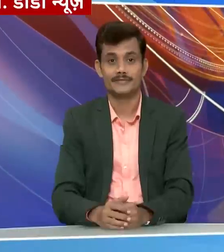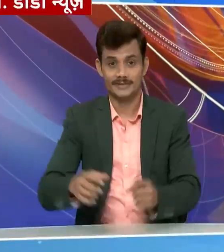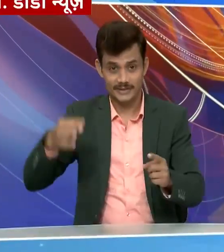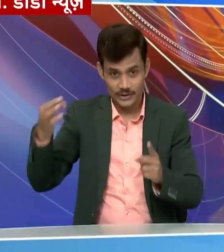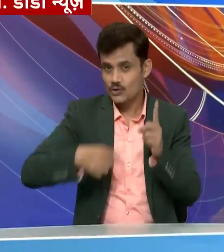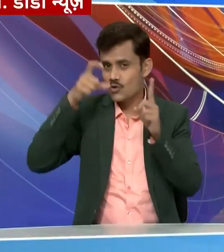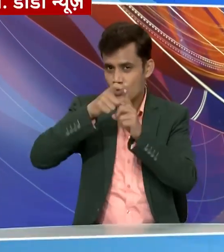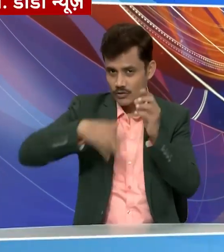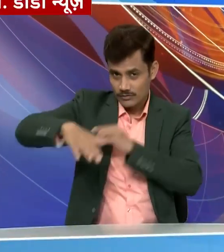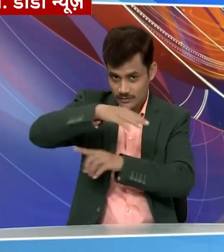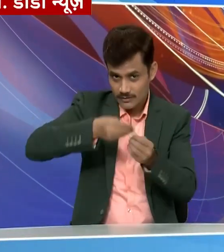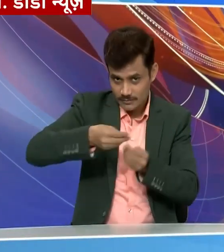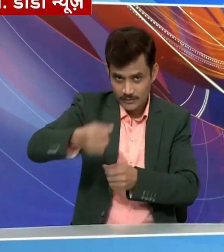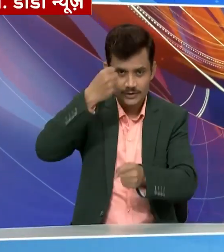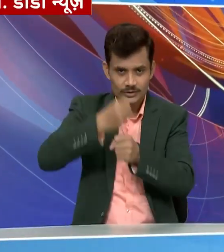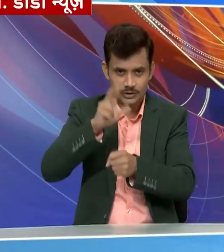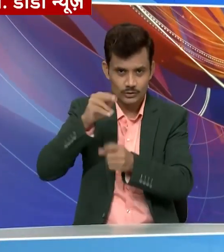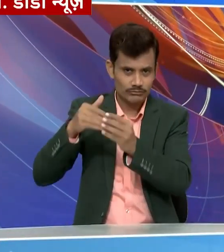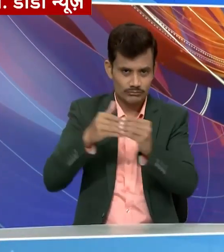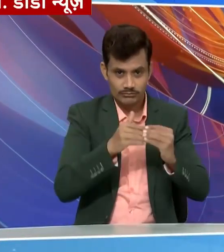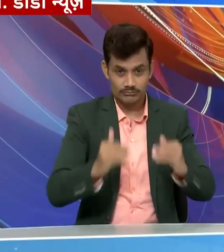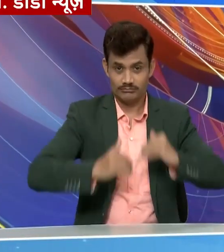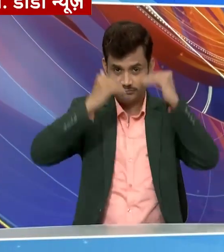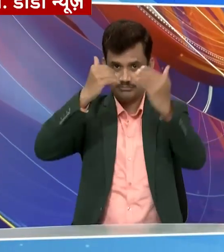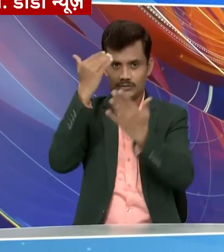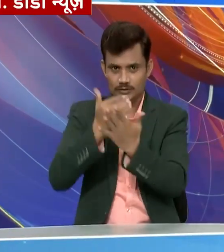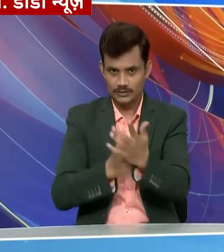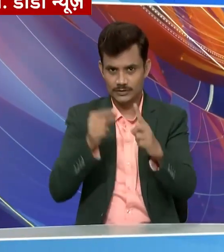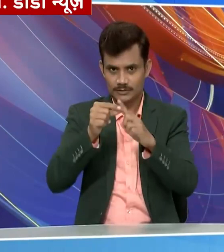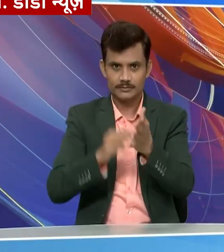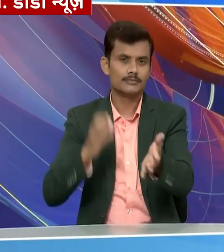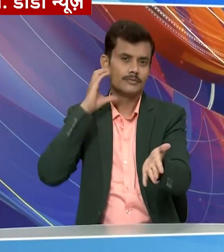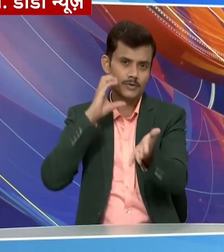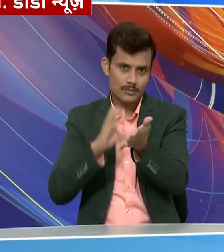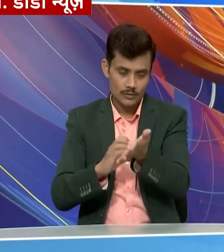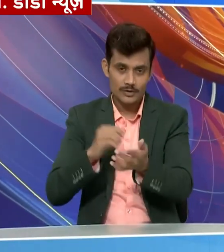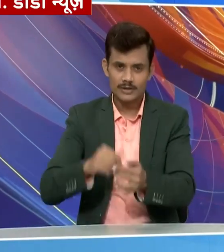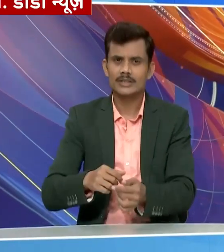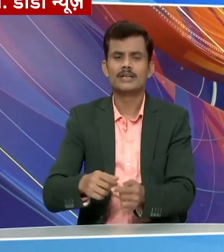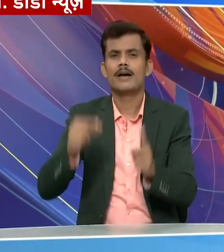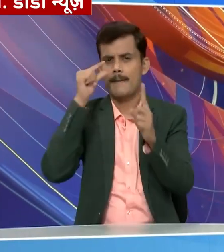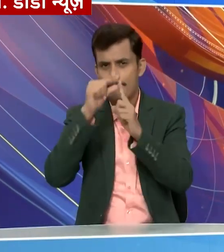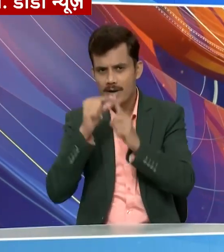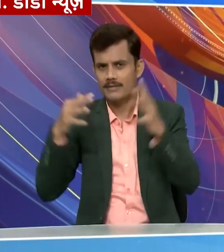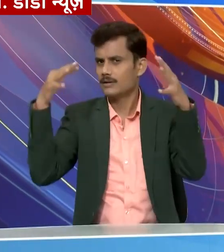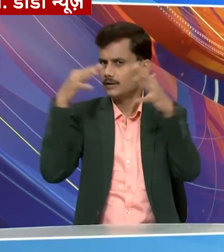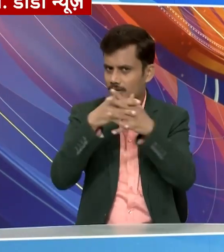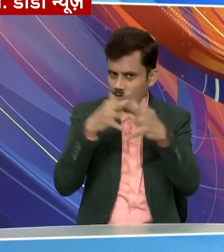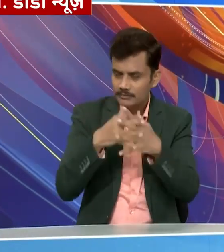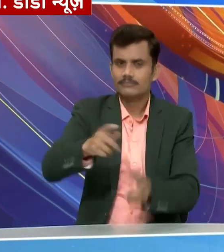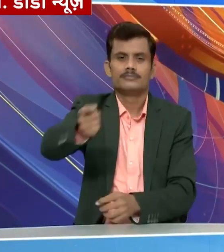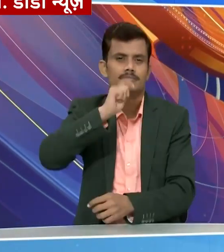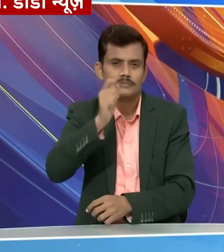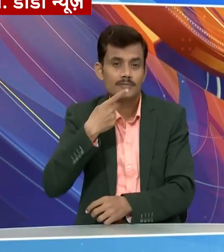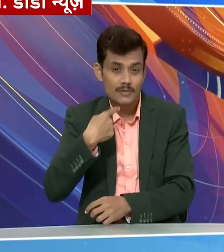वहीं नई दिल्ली में होने वाले G20 शिखर सम्मेलन से पहले प्रधानमंत्री नरेंद्र मोदी ने एक निजी वेबसाइट को